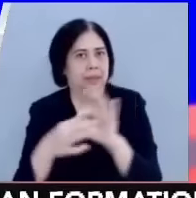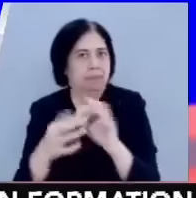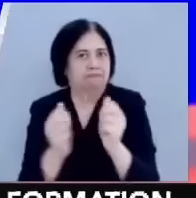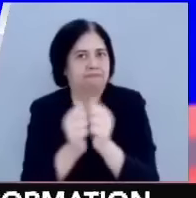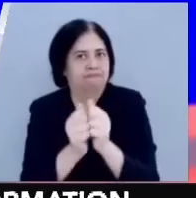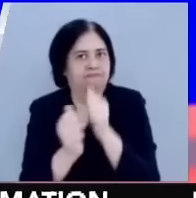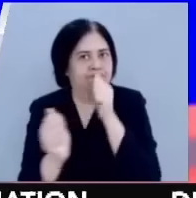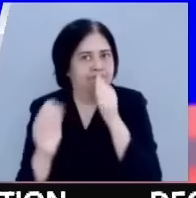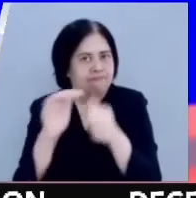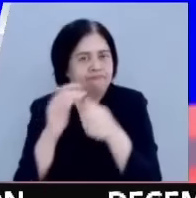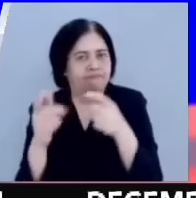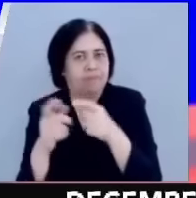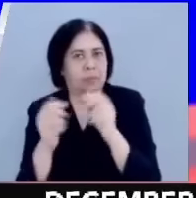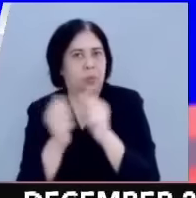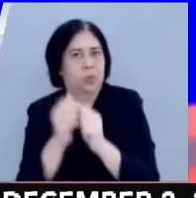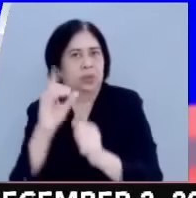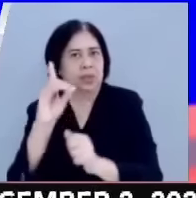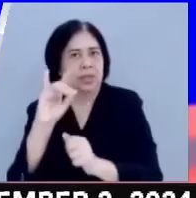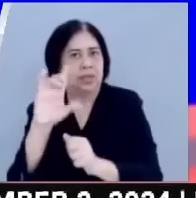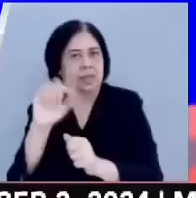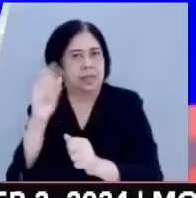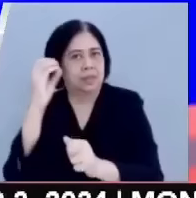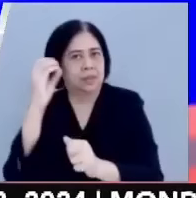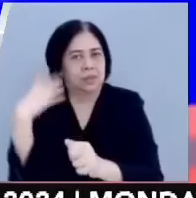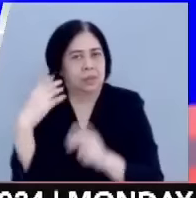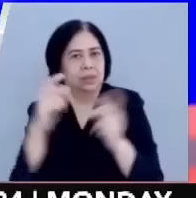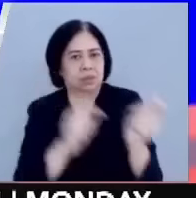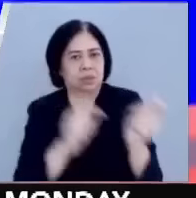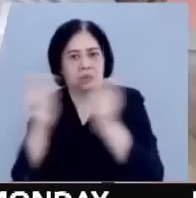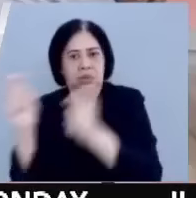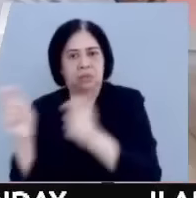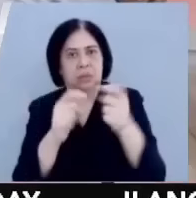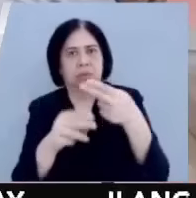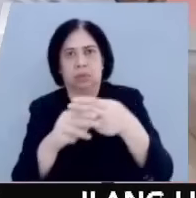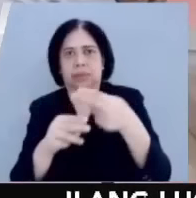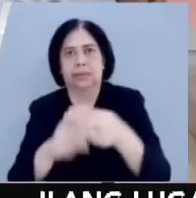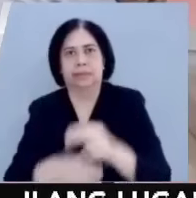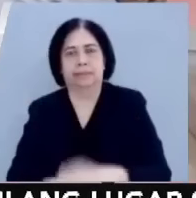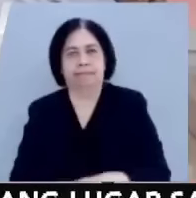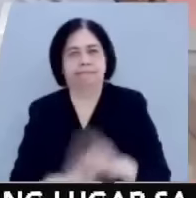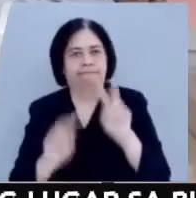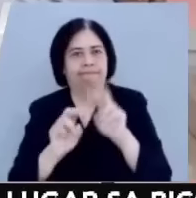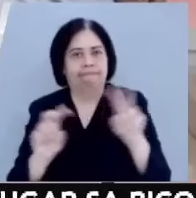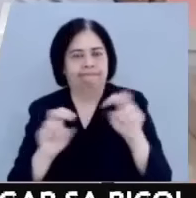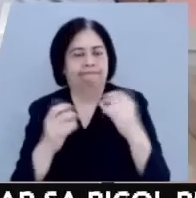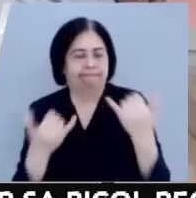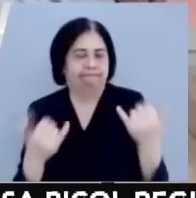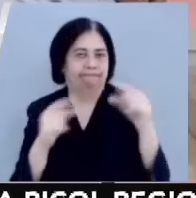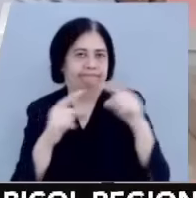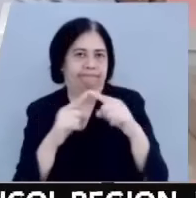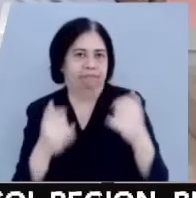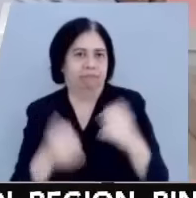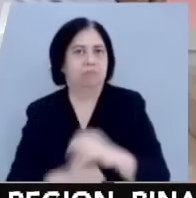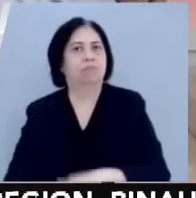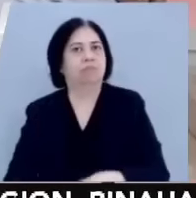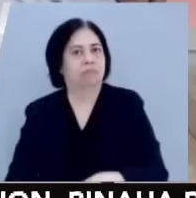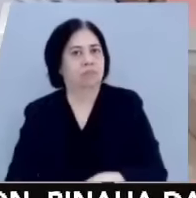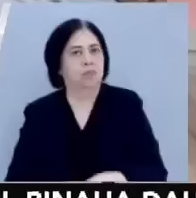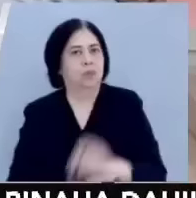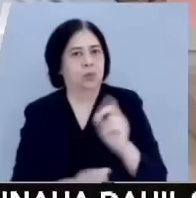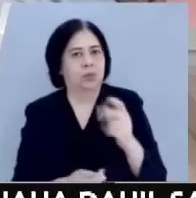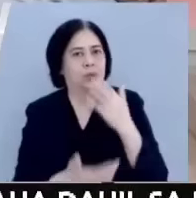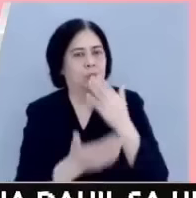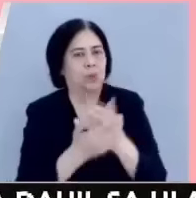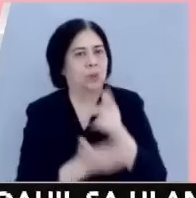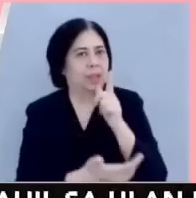DG officers para ilipat yung mga botante so investigation pa rin kami hanggang ngon ay Good luck Good luck po diyan balitaan niyo